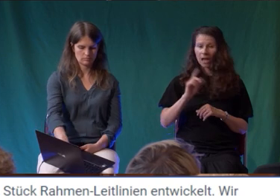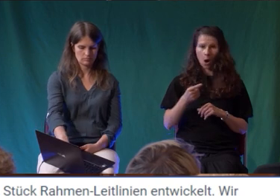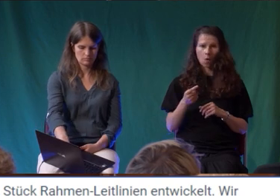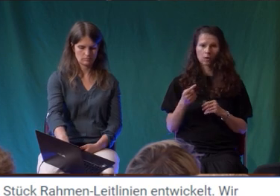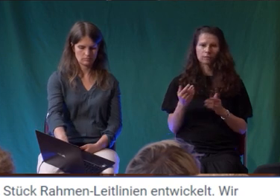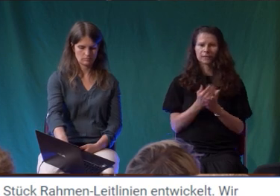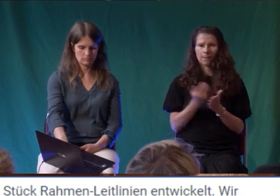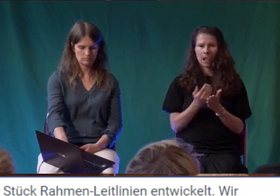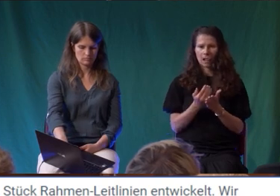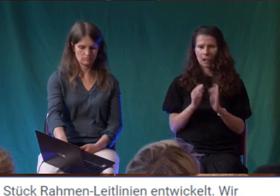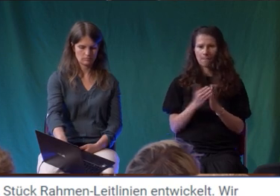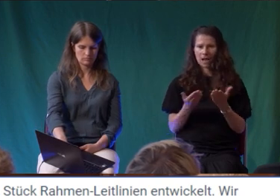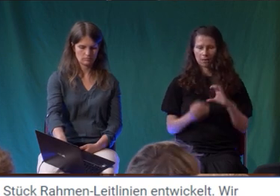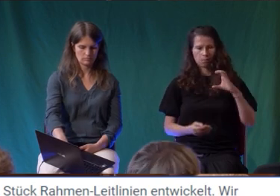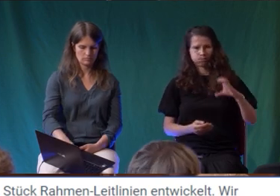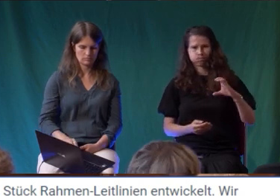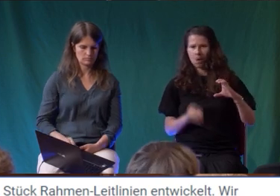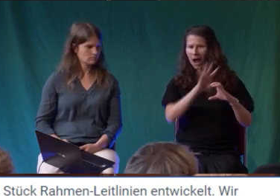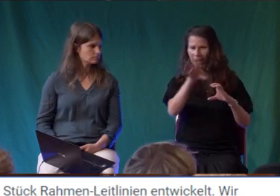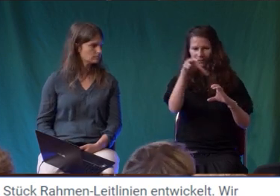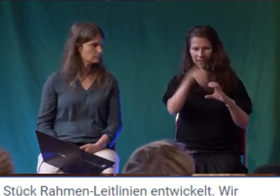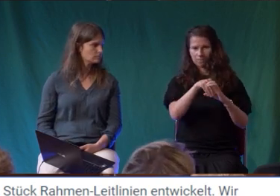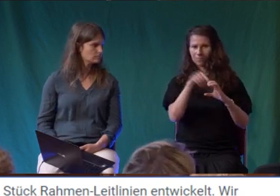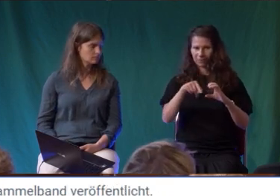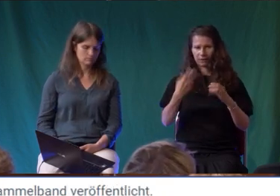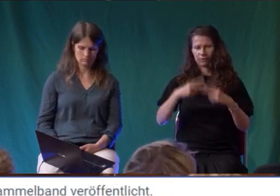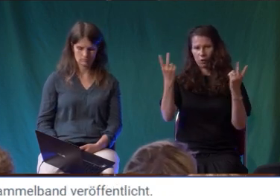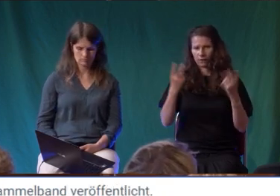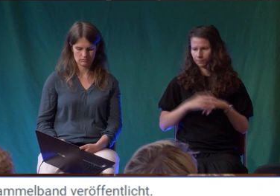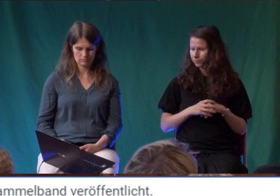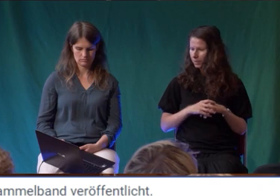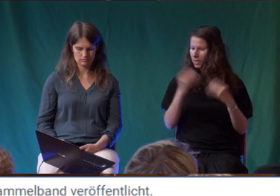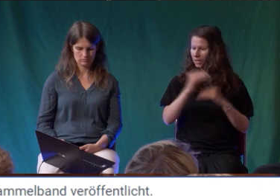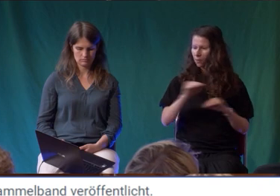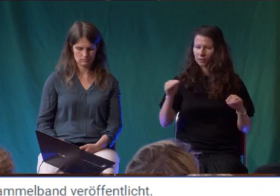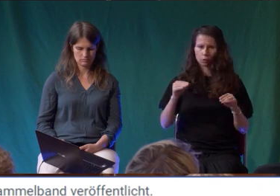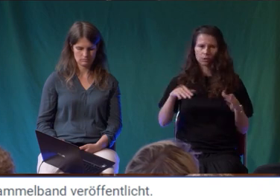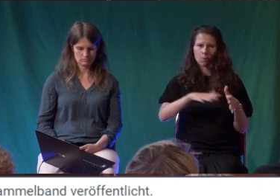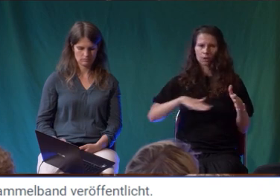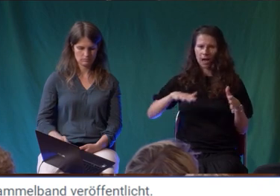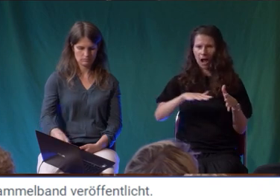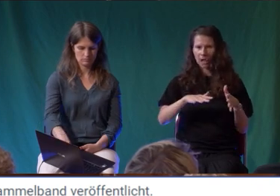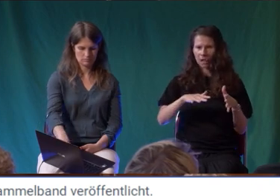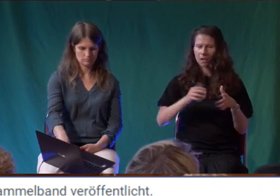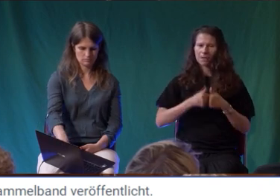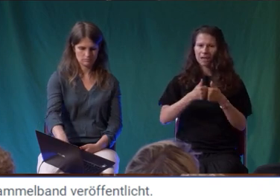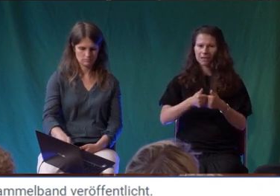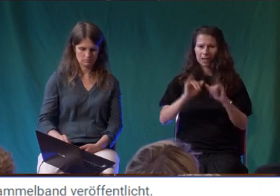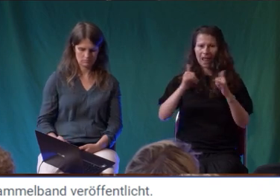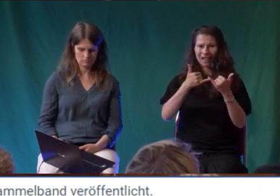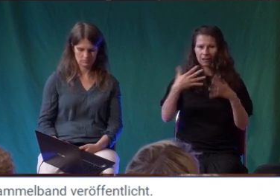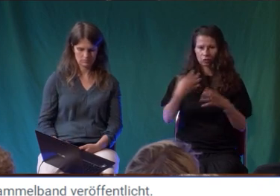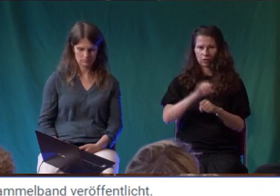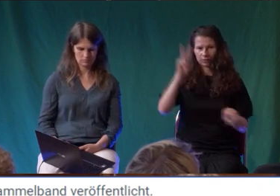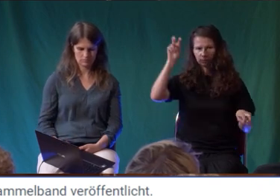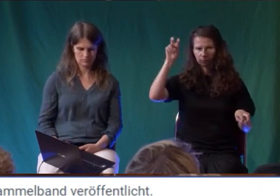und alles alle Ergebnisse sind zusammengefasst auf dem Informationsportal begleitete Elternschaft das zeige ich Ihnen gleich am